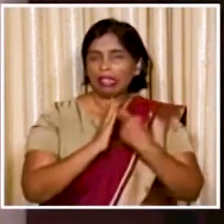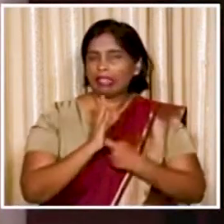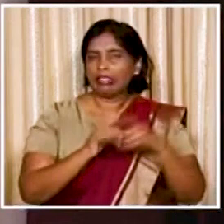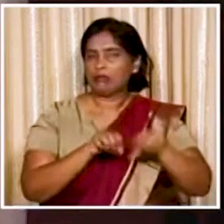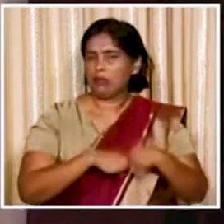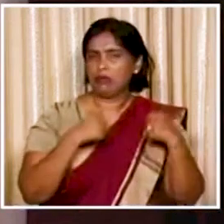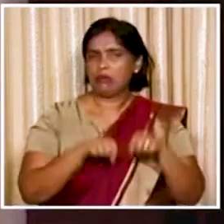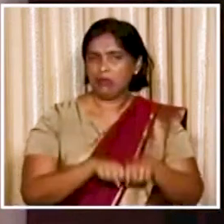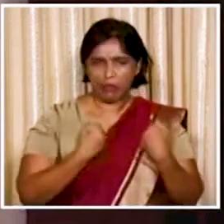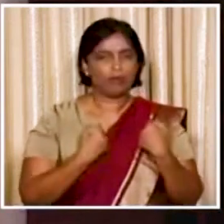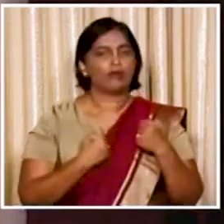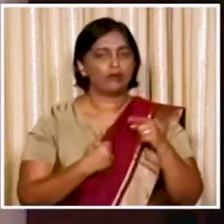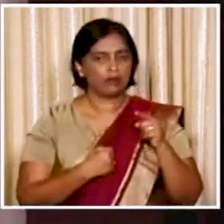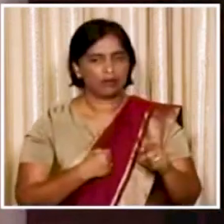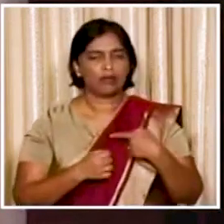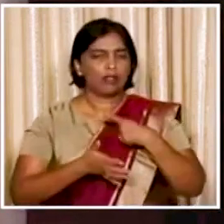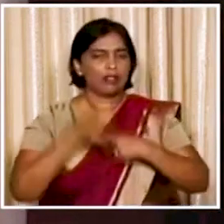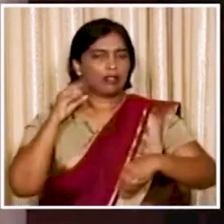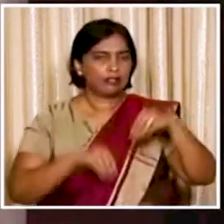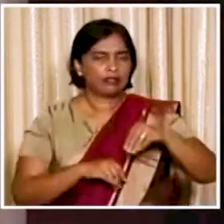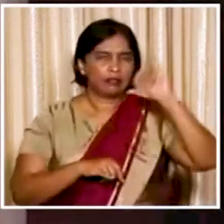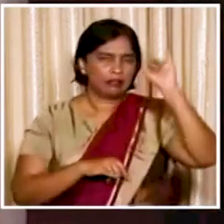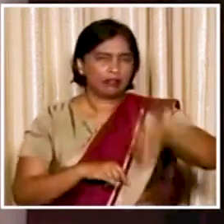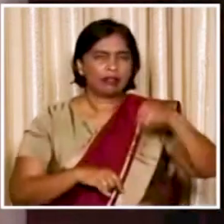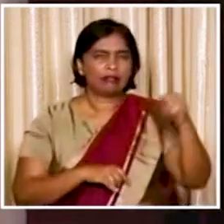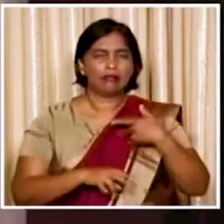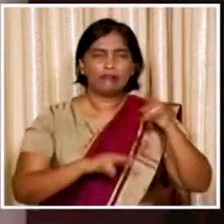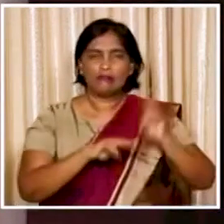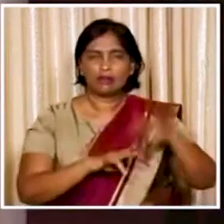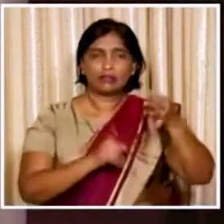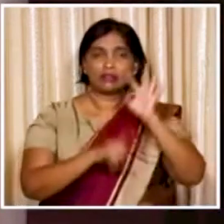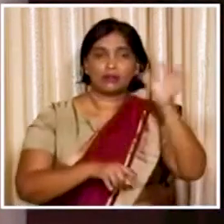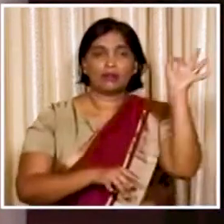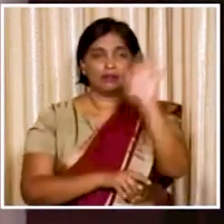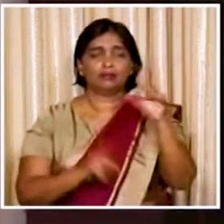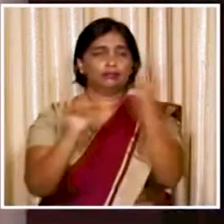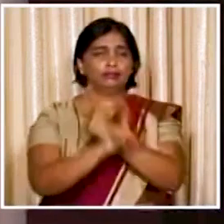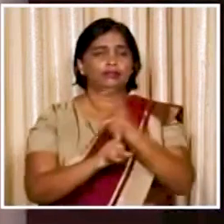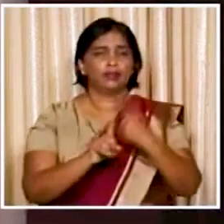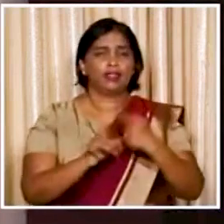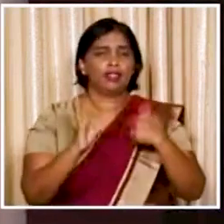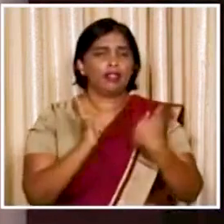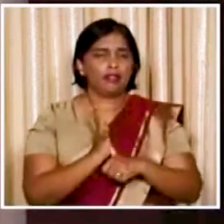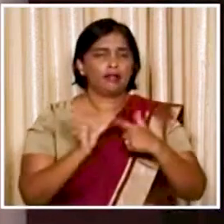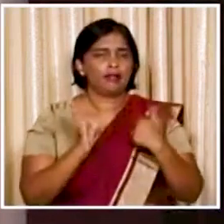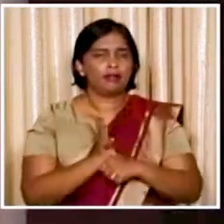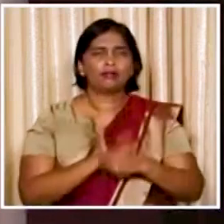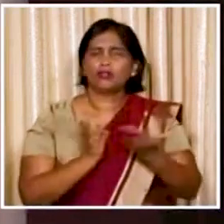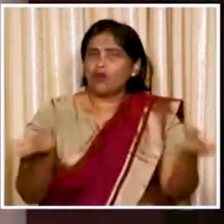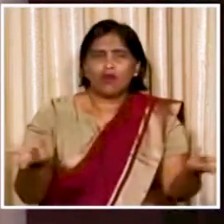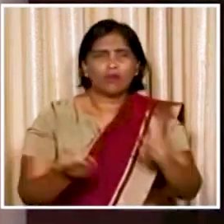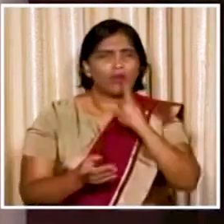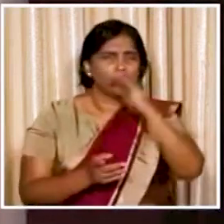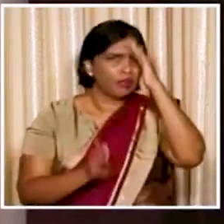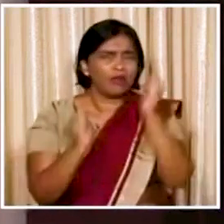කර එක එක දේශපාලන හෙංචයියෝ ගෝල බාලයෝ සභාපති කර කර අනපනත් කොහොමද කතා නැගතුමා එහෙම